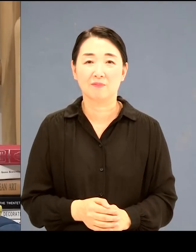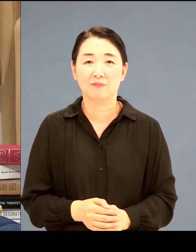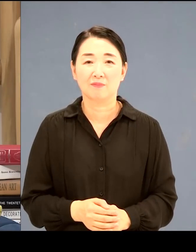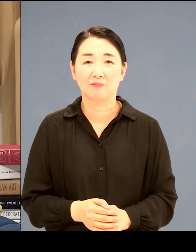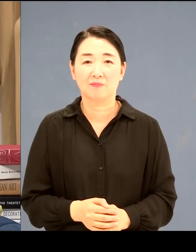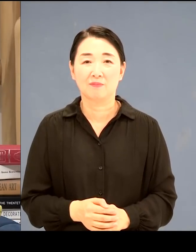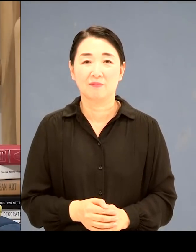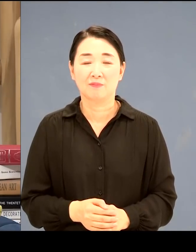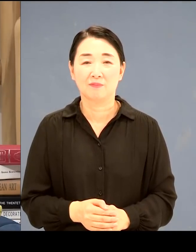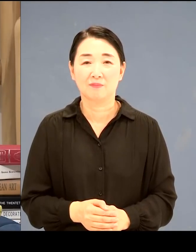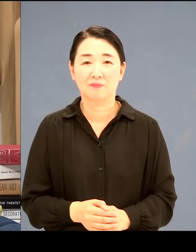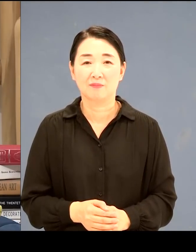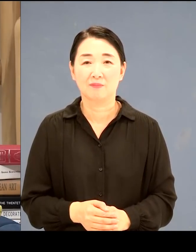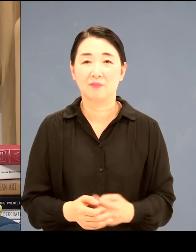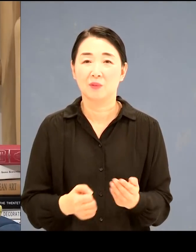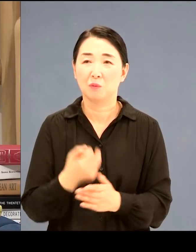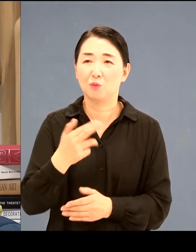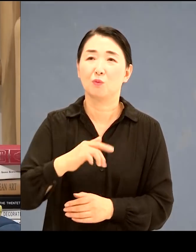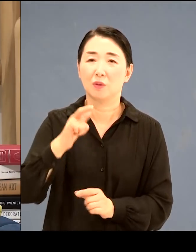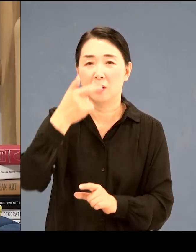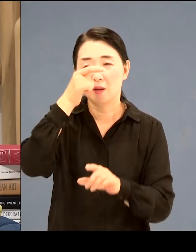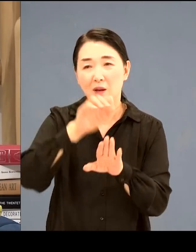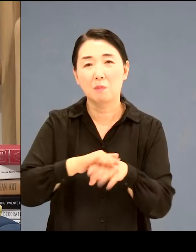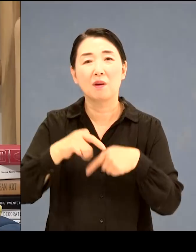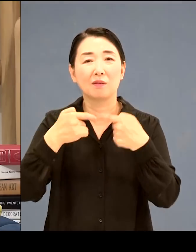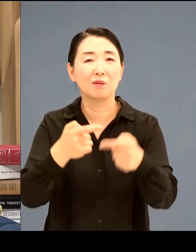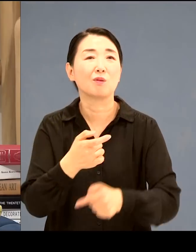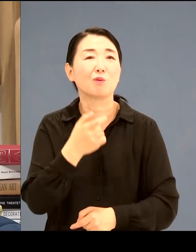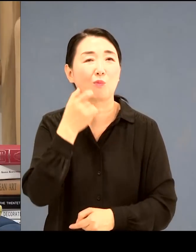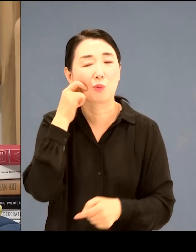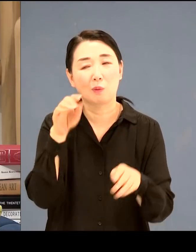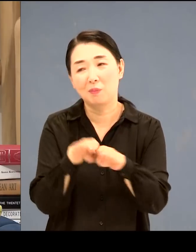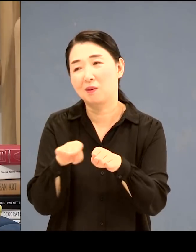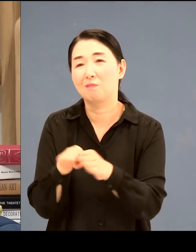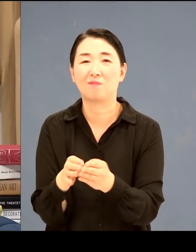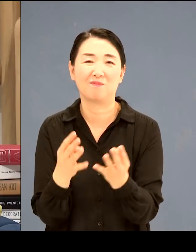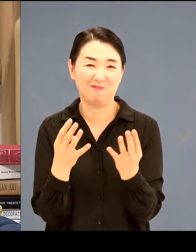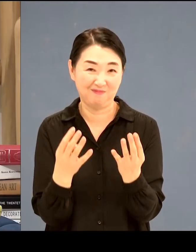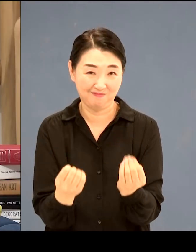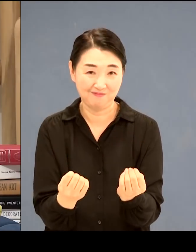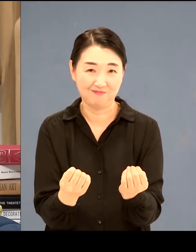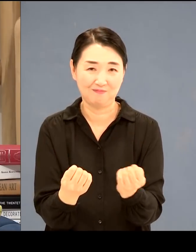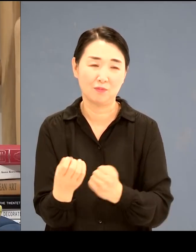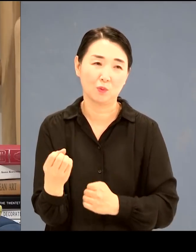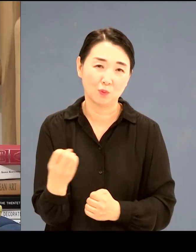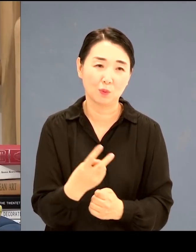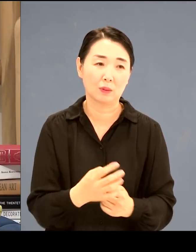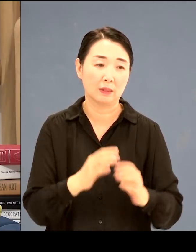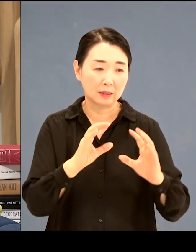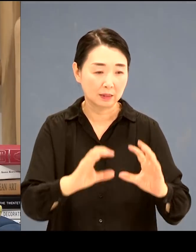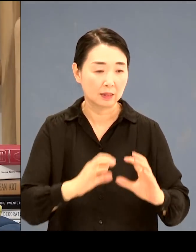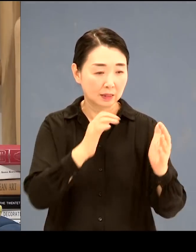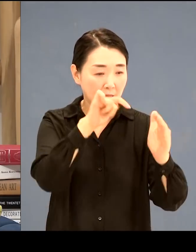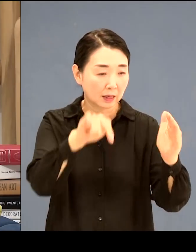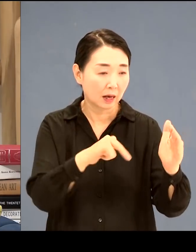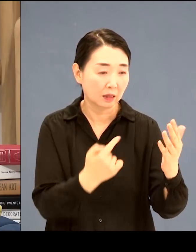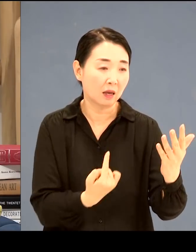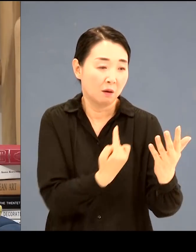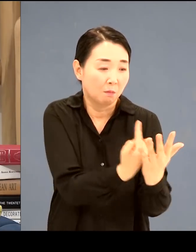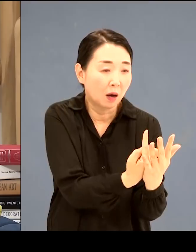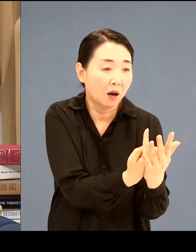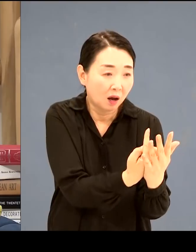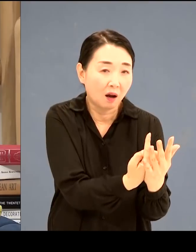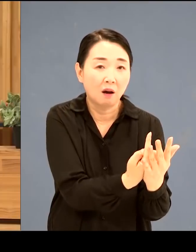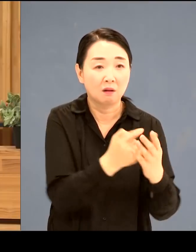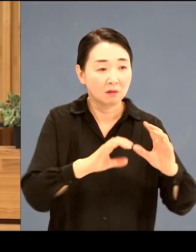그래서 주일 예배를 잘 못 드리고 지나갔던 적이 너무 많고 네. 다시 세상 안에 들어가니까 세상이